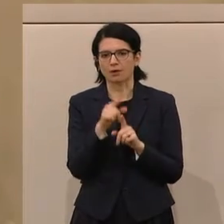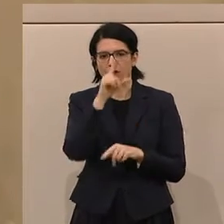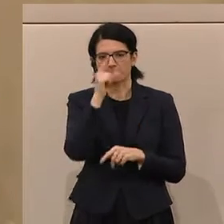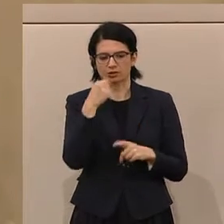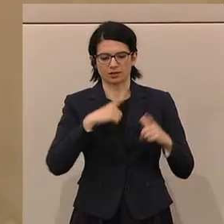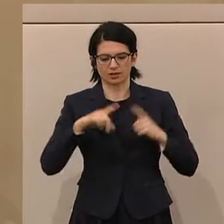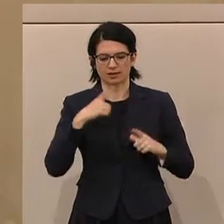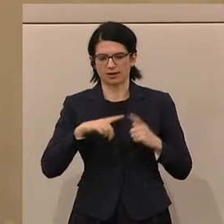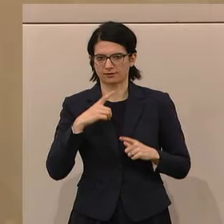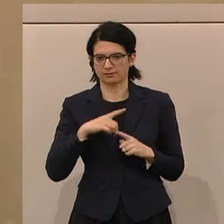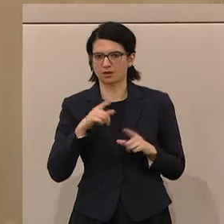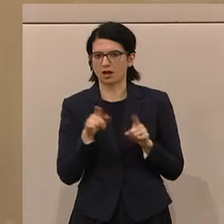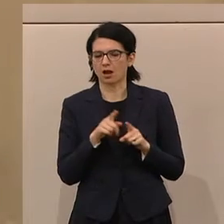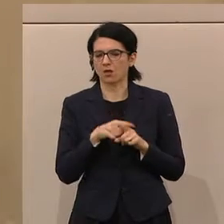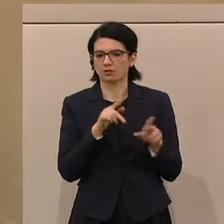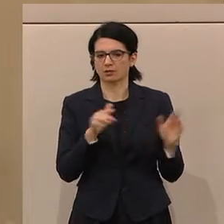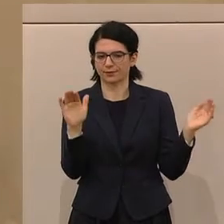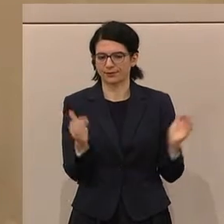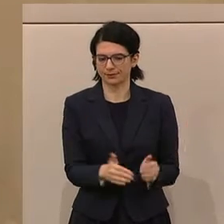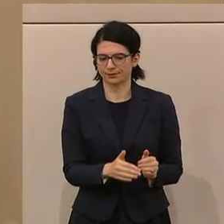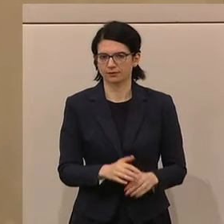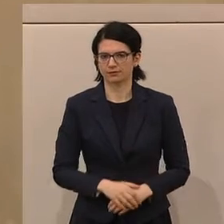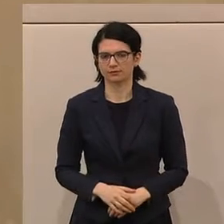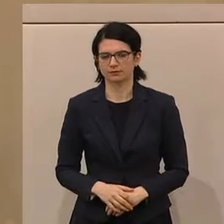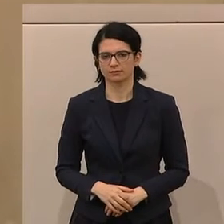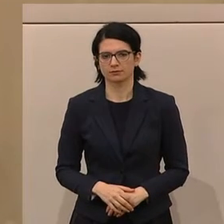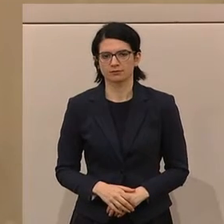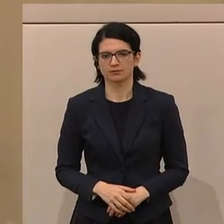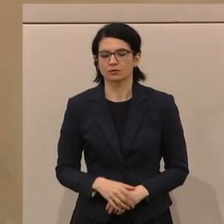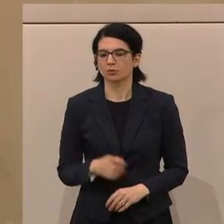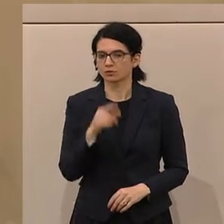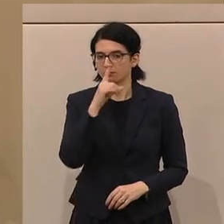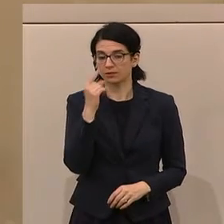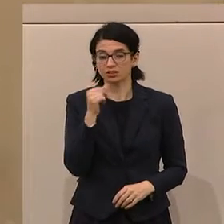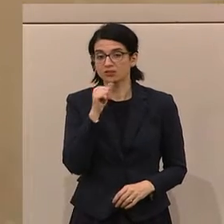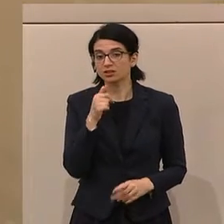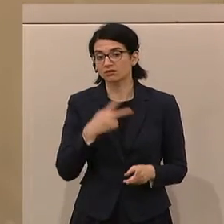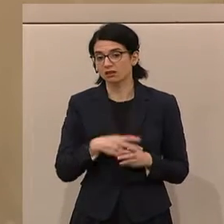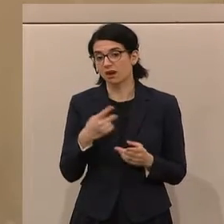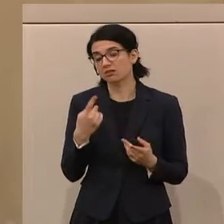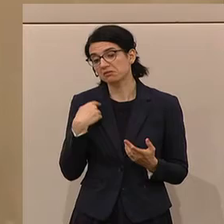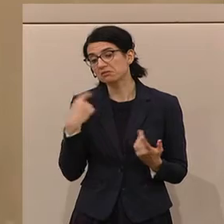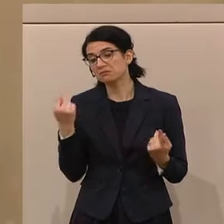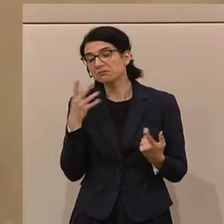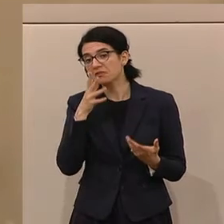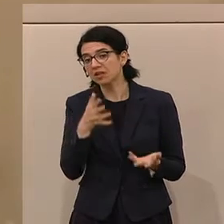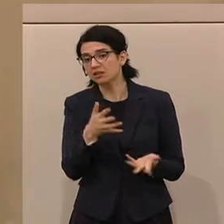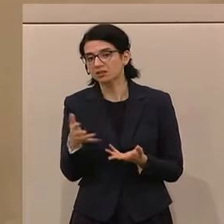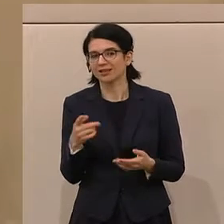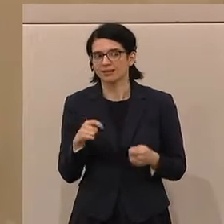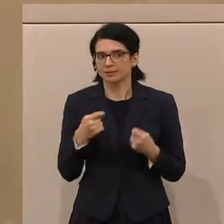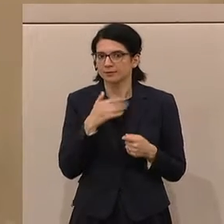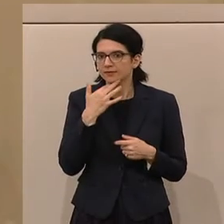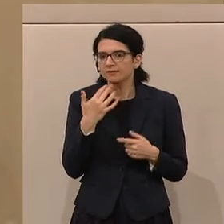menschliche Leid hinten anhält und Menschen in Wahrheit dazu führt, dass die Menschen erst gar nicht krank werden. Und da gibt es ganz wichtige Projekte in diesem Bereich. Da hat